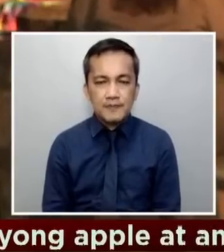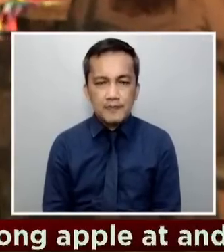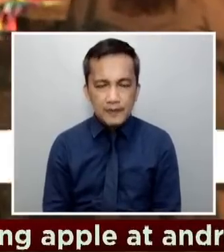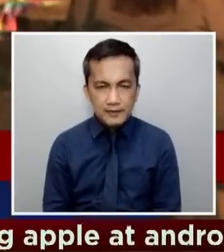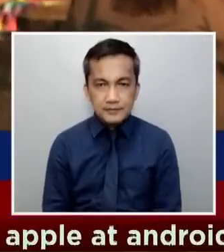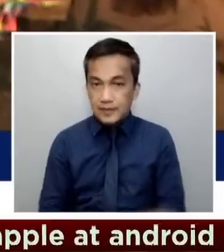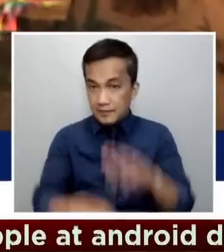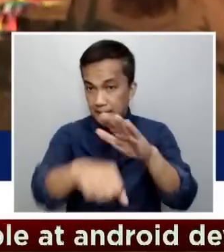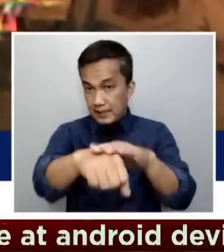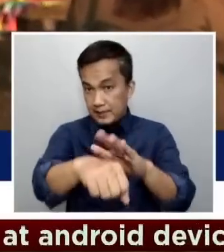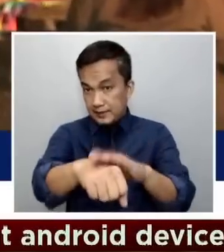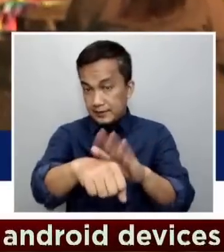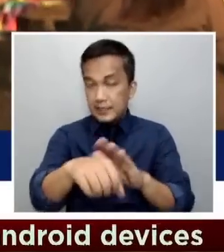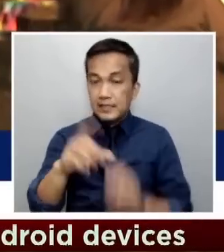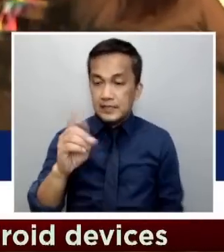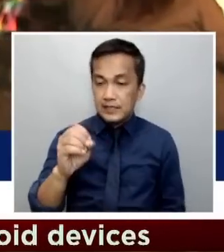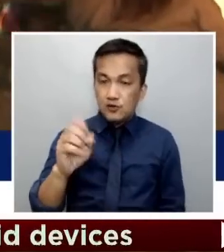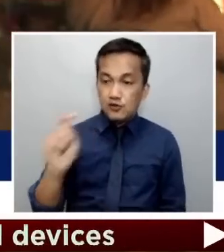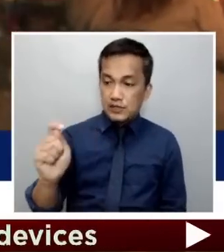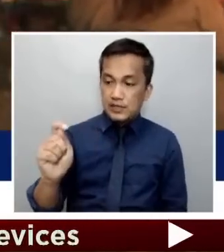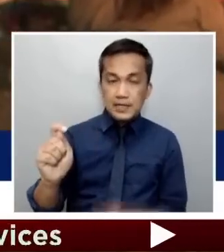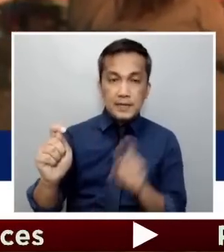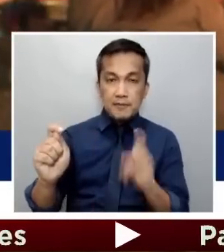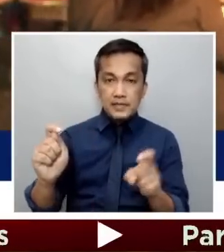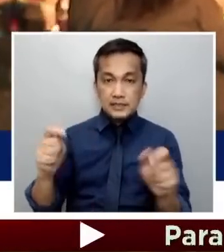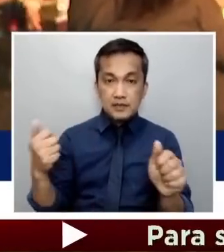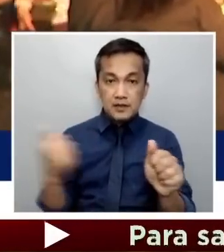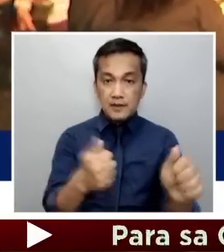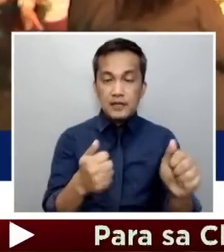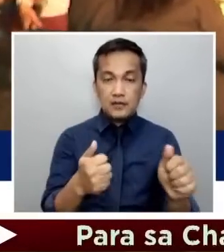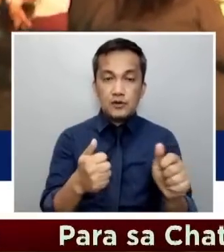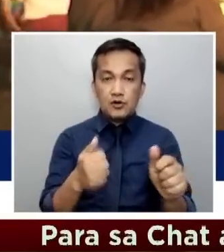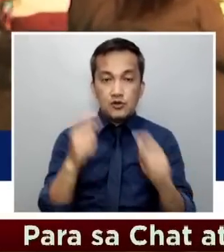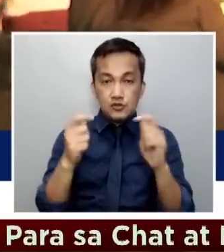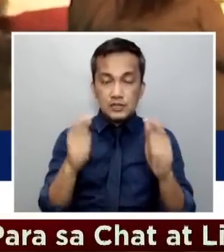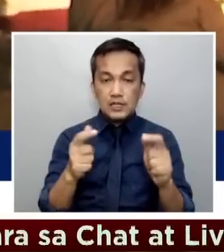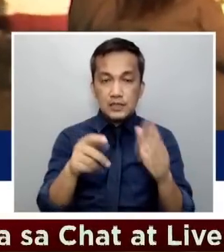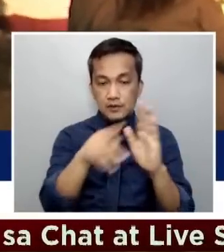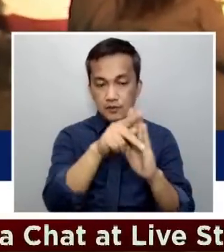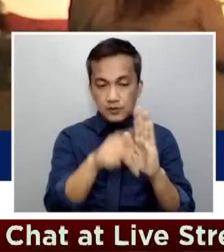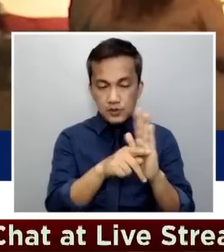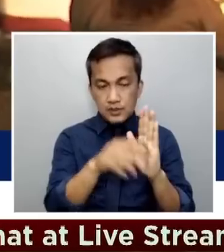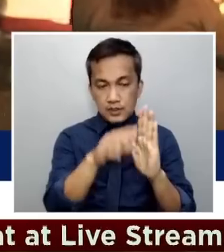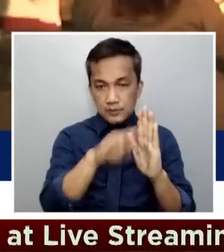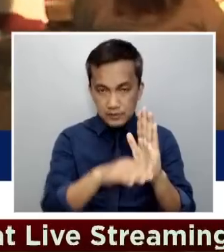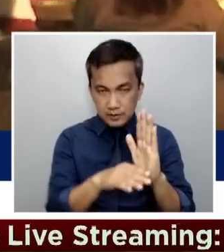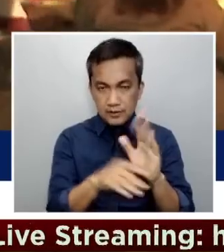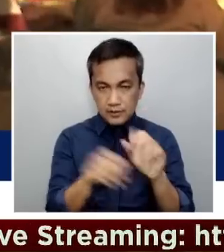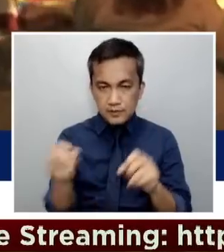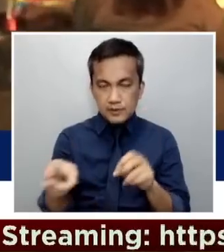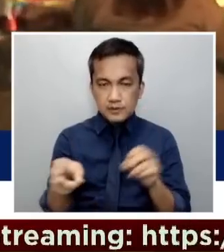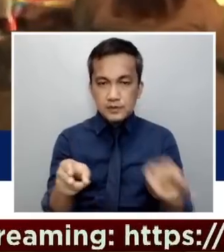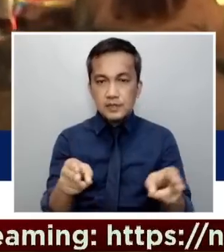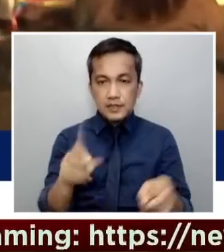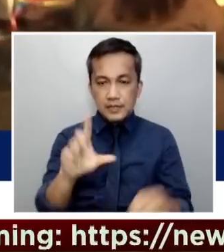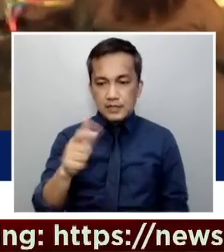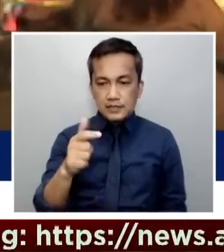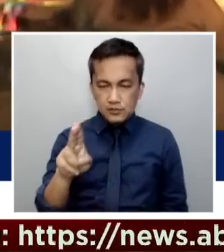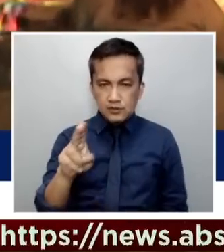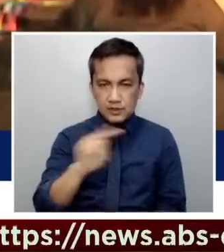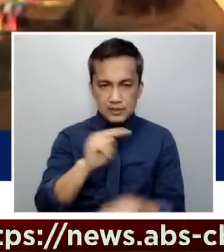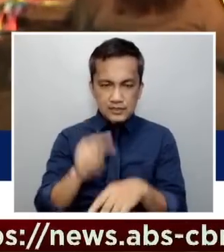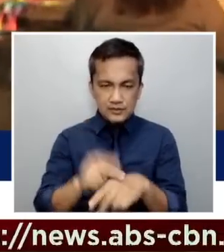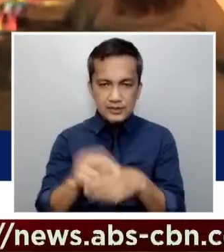Paalala lamang ng DOT, kailangan sumunod ng mga turista sa mga protocol na ipinatutupad ng mga lokal at national